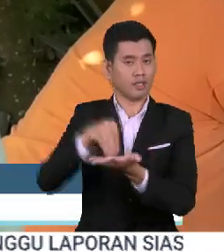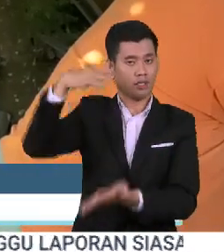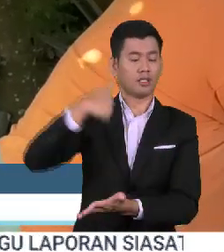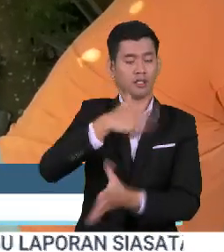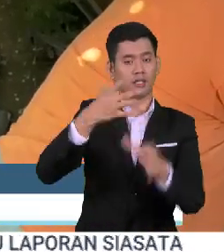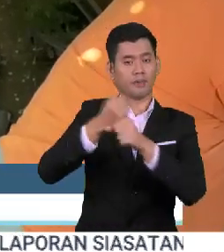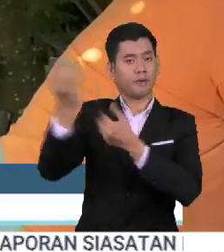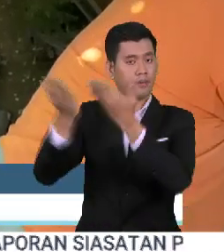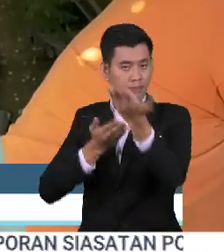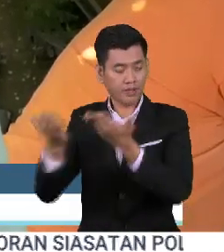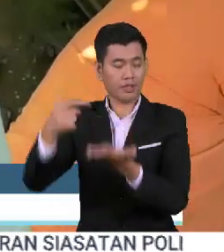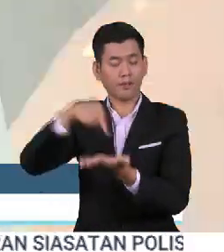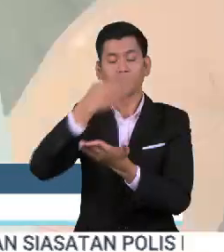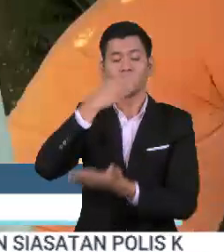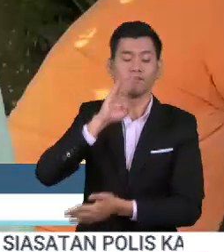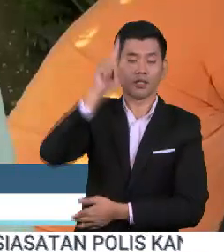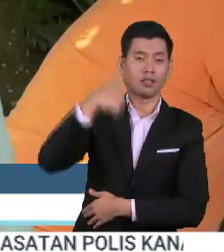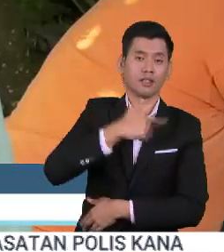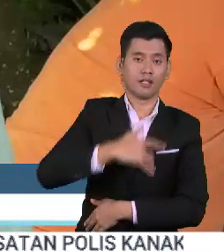ini Alhamdulillah